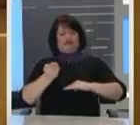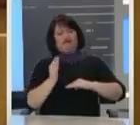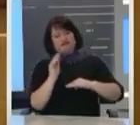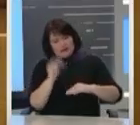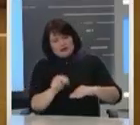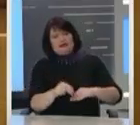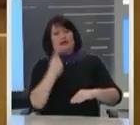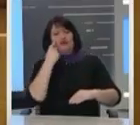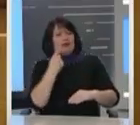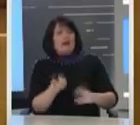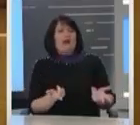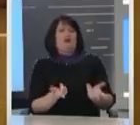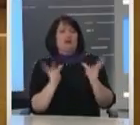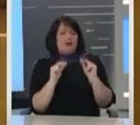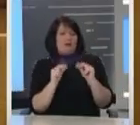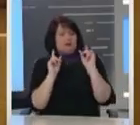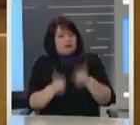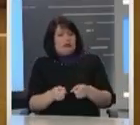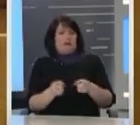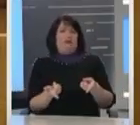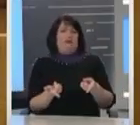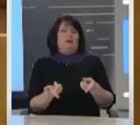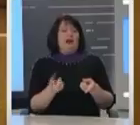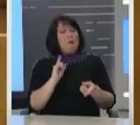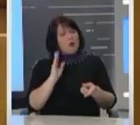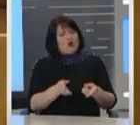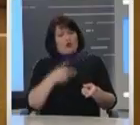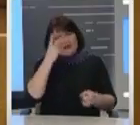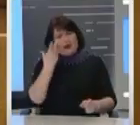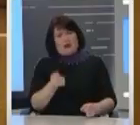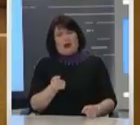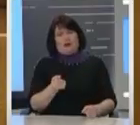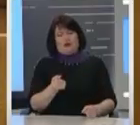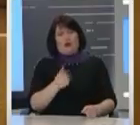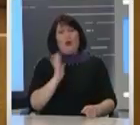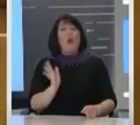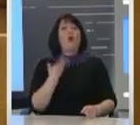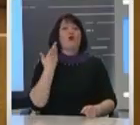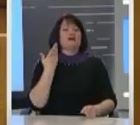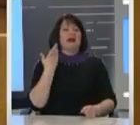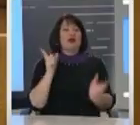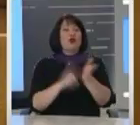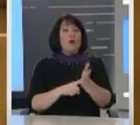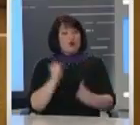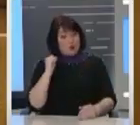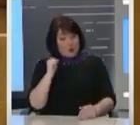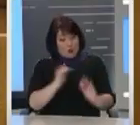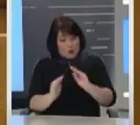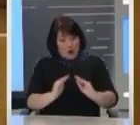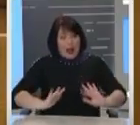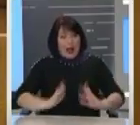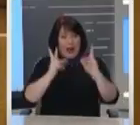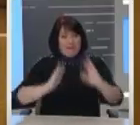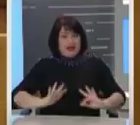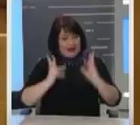αποφάσεις που τους απασχολούν. Όταν απεργίες αποκτήσουν ισχυρή νομοποίηση, θα αποκτήσουν